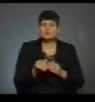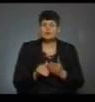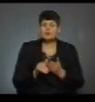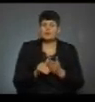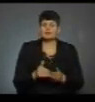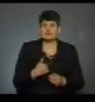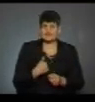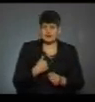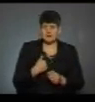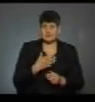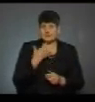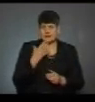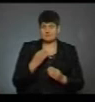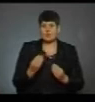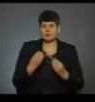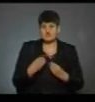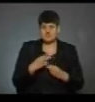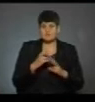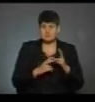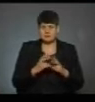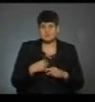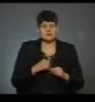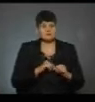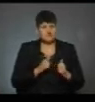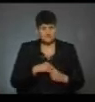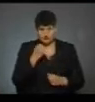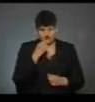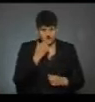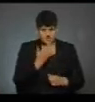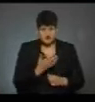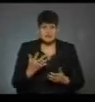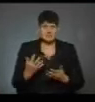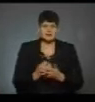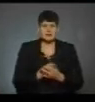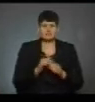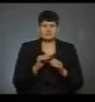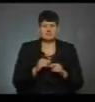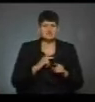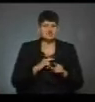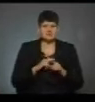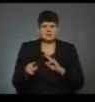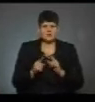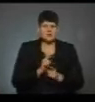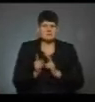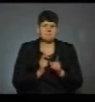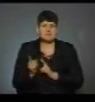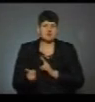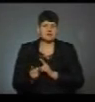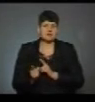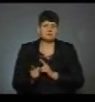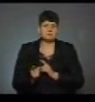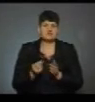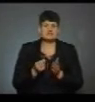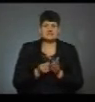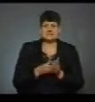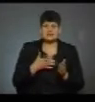нам, теплопостачальним підприємствам, за що ми щиро вдячні, знайти можливість швидко змінювати ціни,